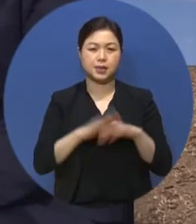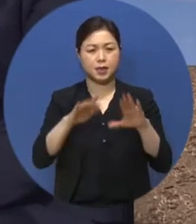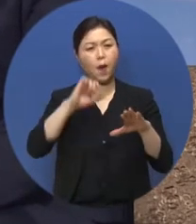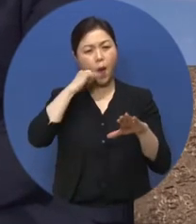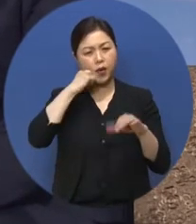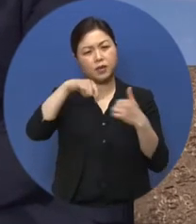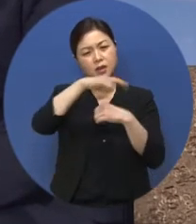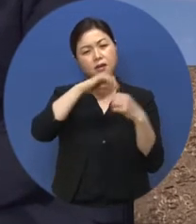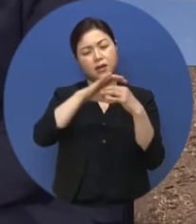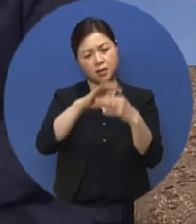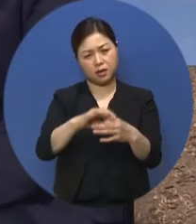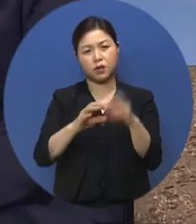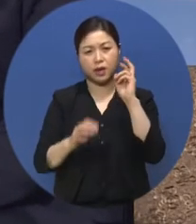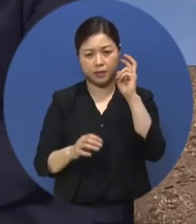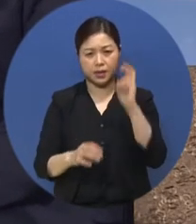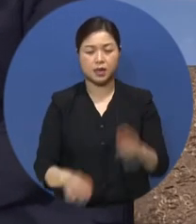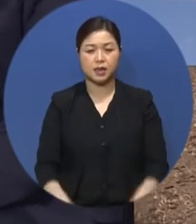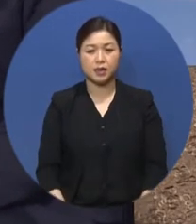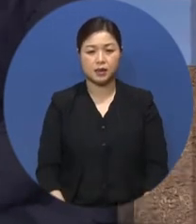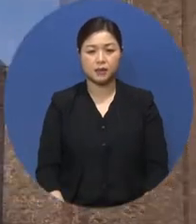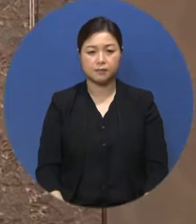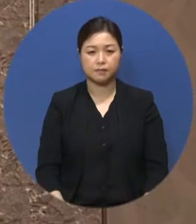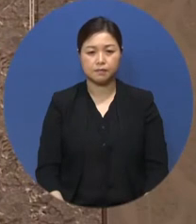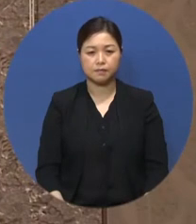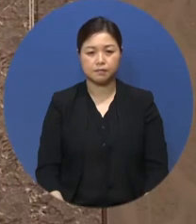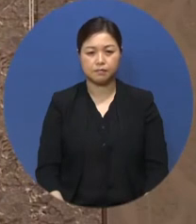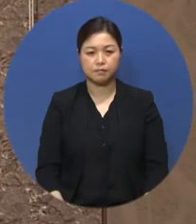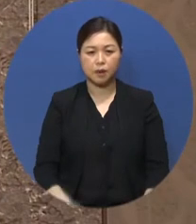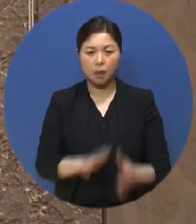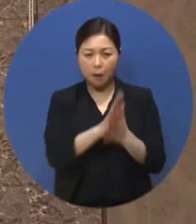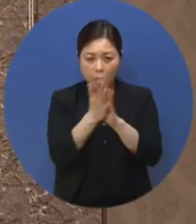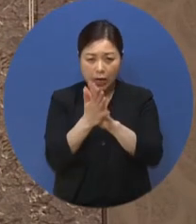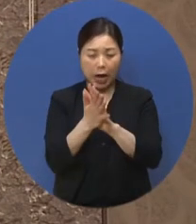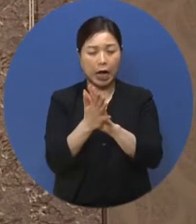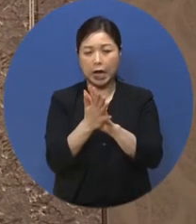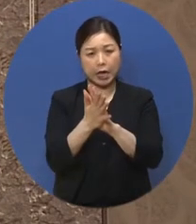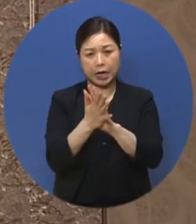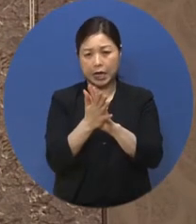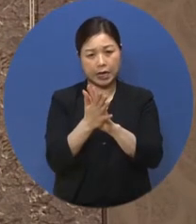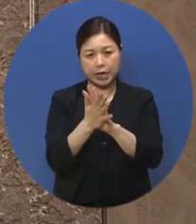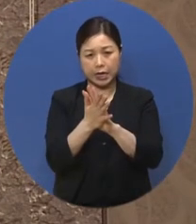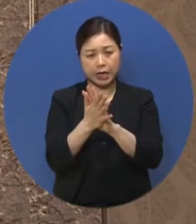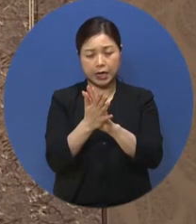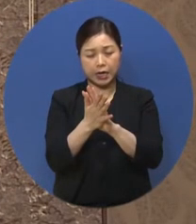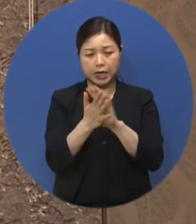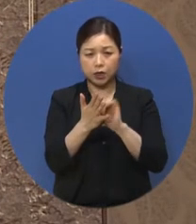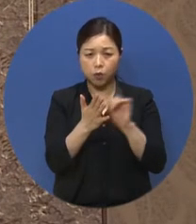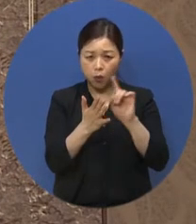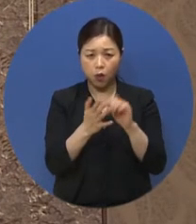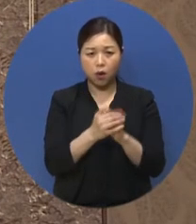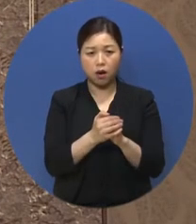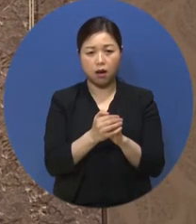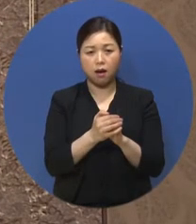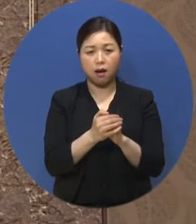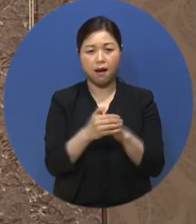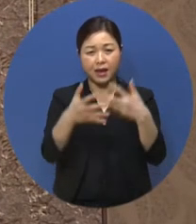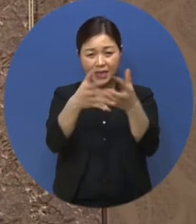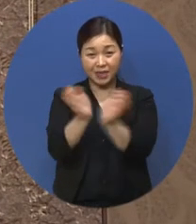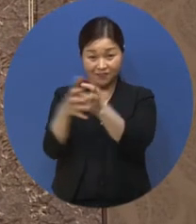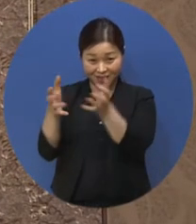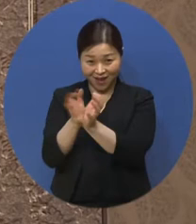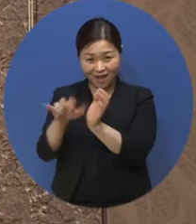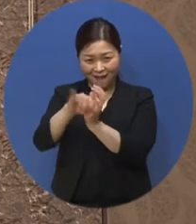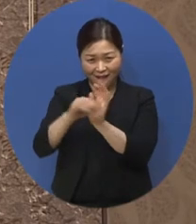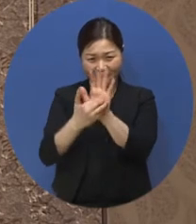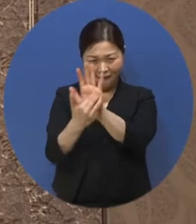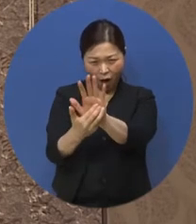상황이 계속 갈 추세입니다. 네. 이게 뭐 어떤 변화가 오거나 이런 거는 예. 말씀드렸듯이 집단 면역이 돼서 이제는 거리두기도